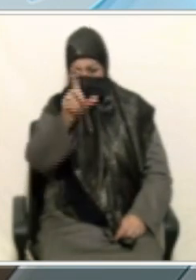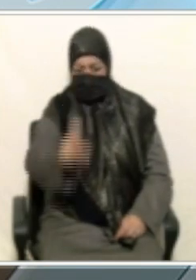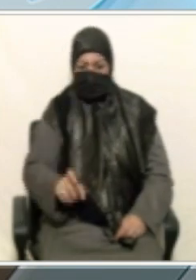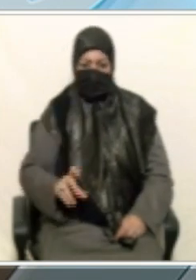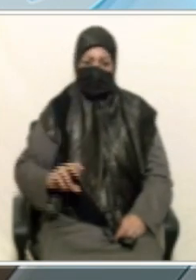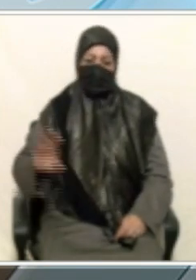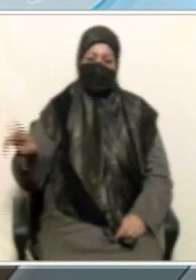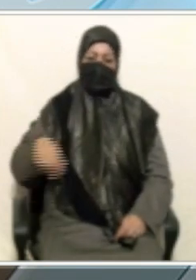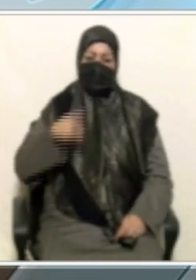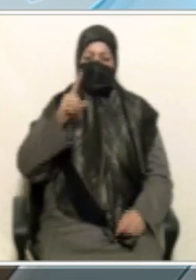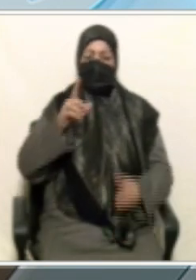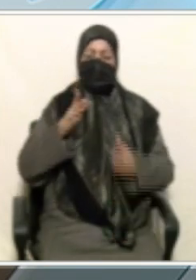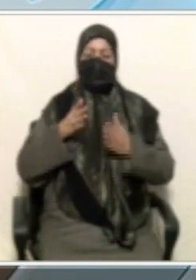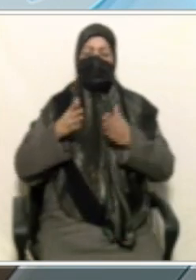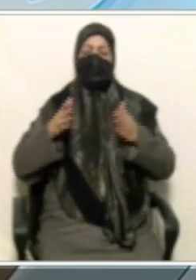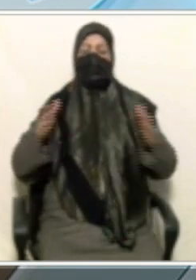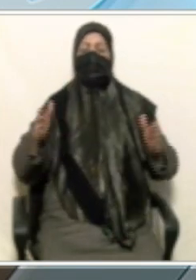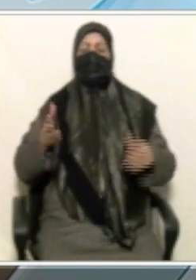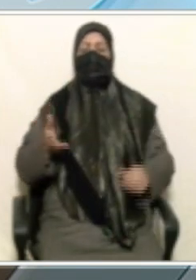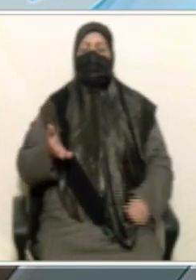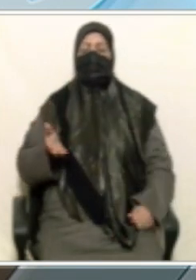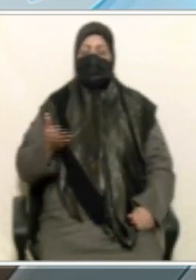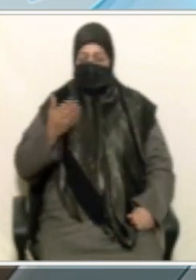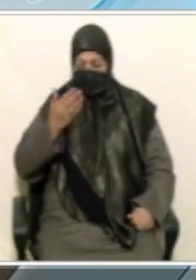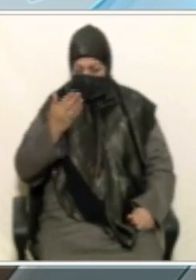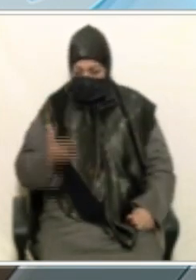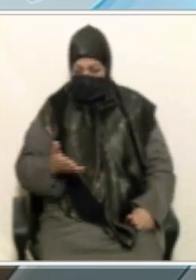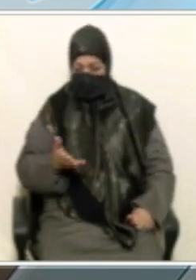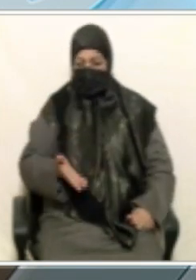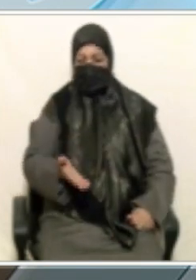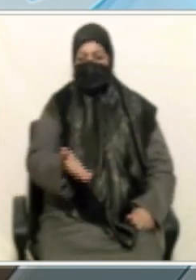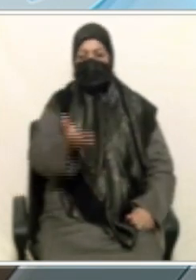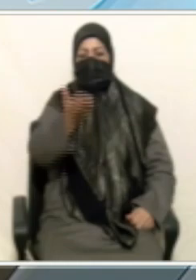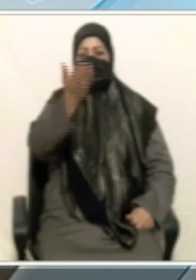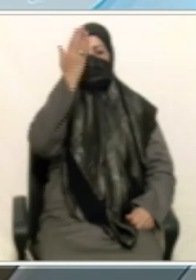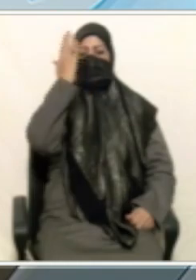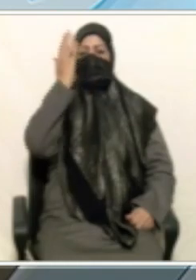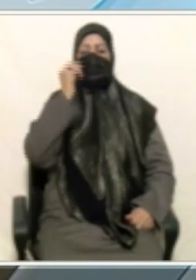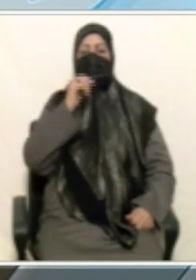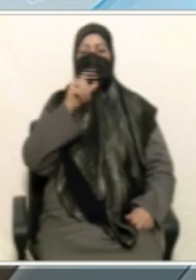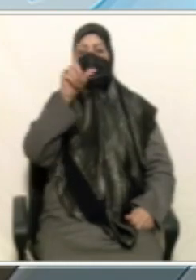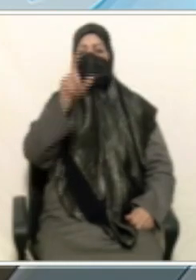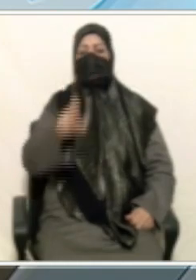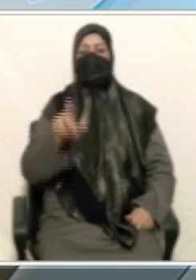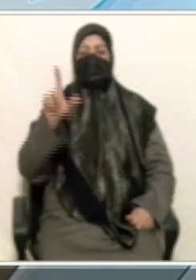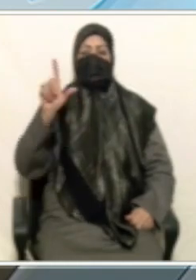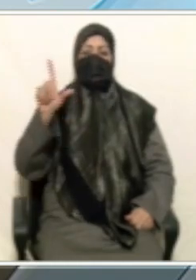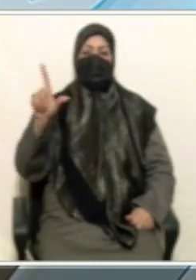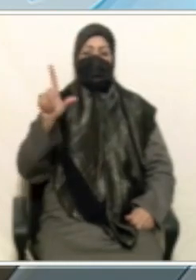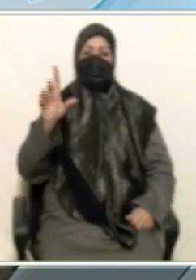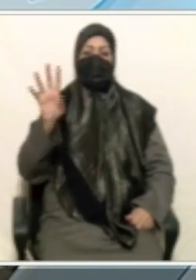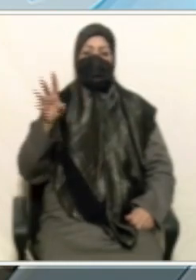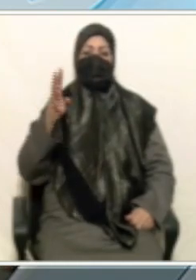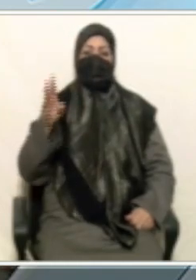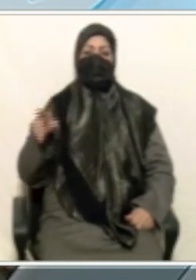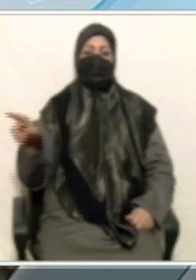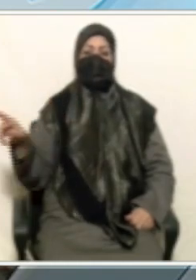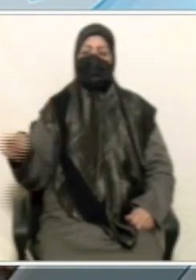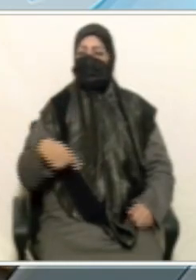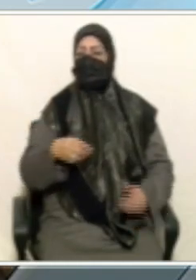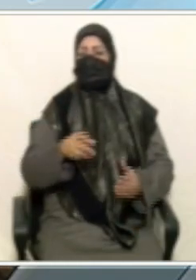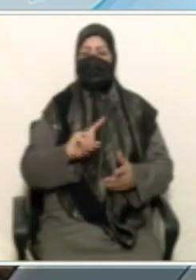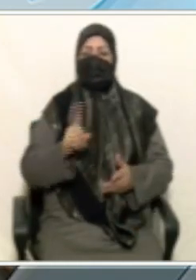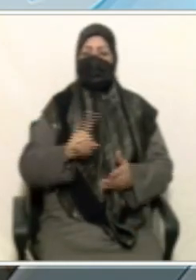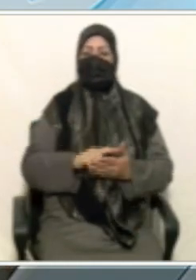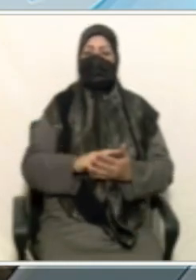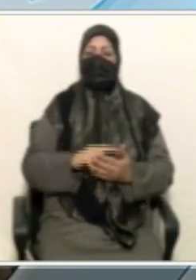هممت بالركوع فبدأ الإمام يرفع، فهل تحسب لي هذه الركعة؟ لا، هذه لا تحسب. قال النبي صلى الله عليه وسلم